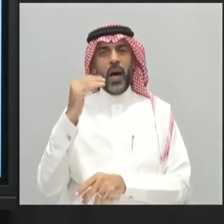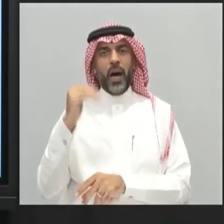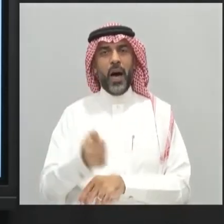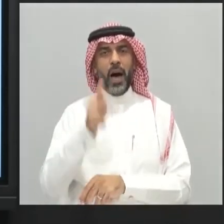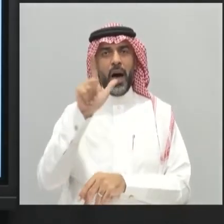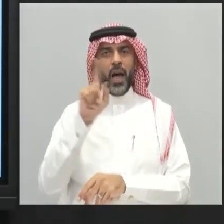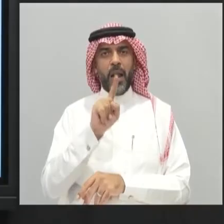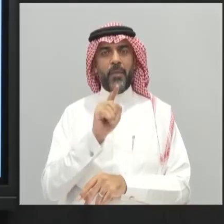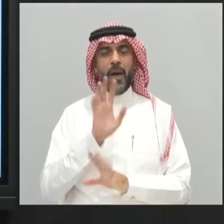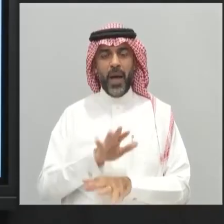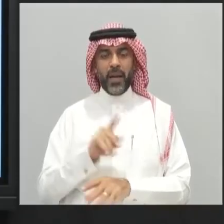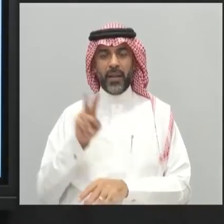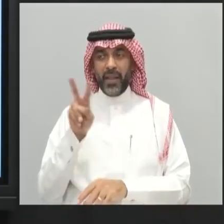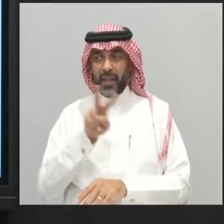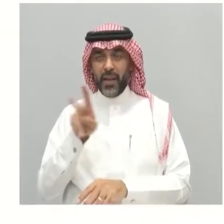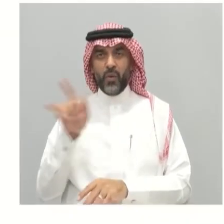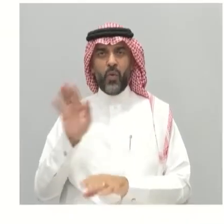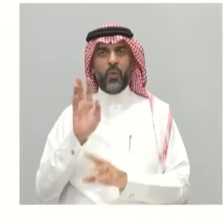ذاتي التغذيه